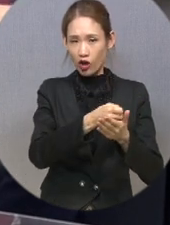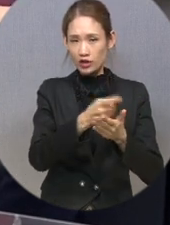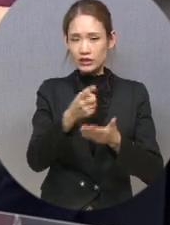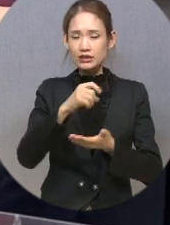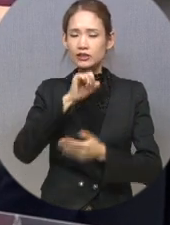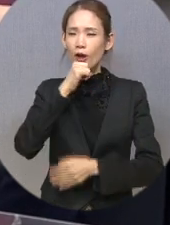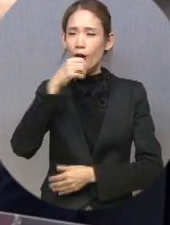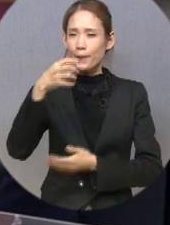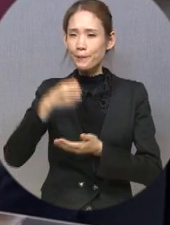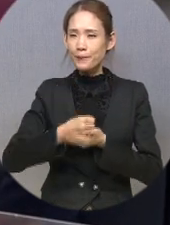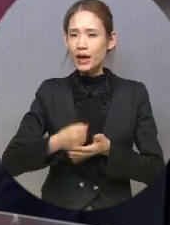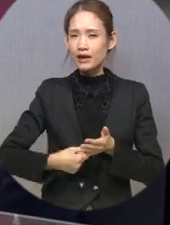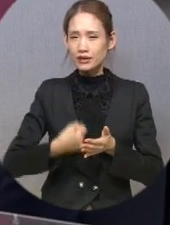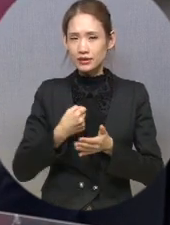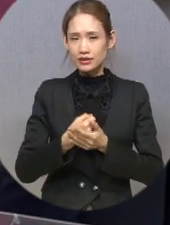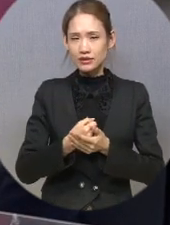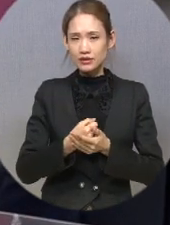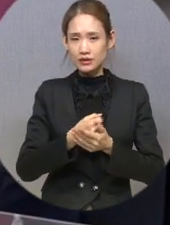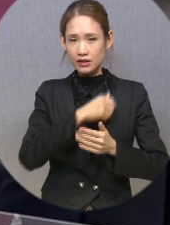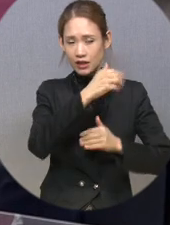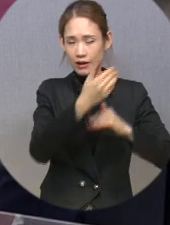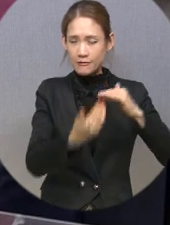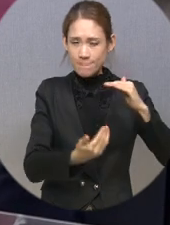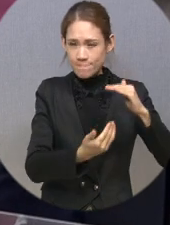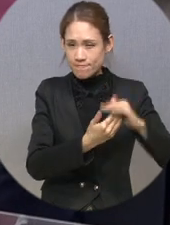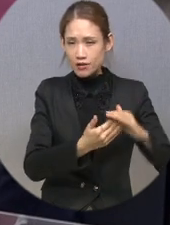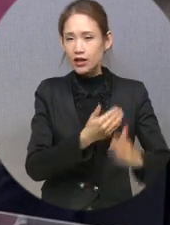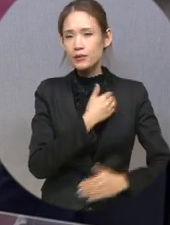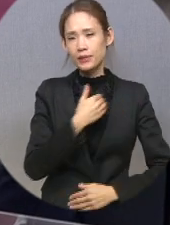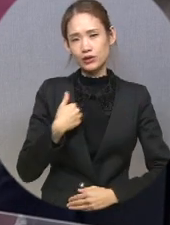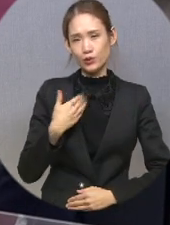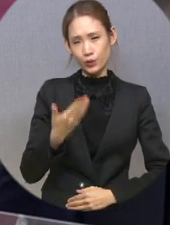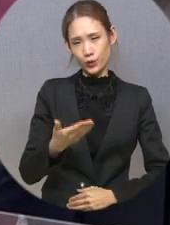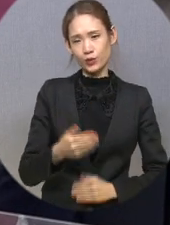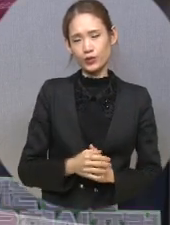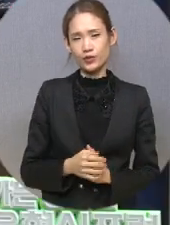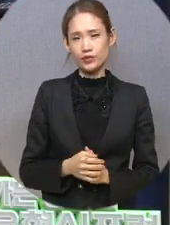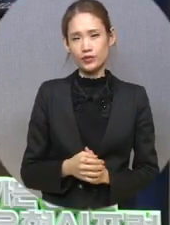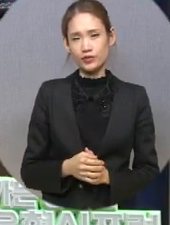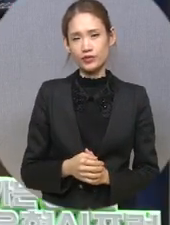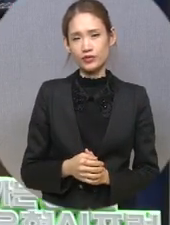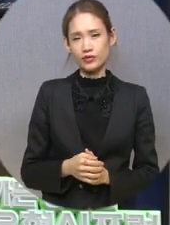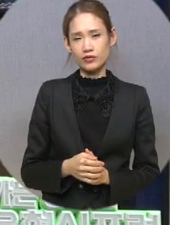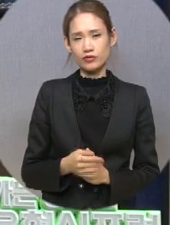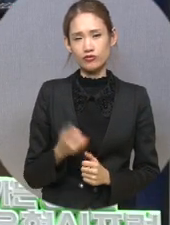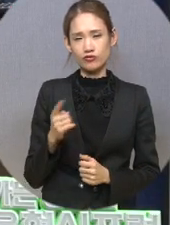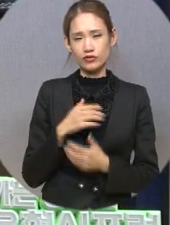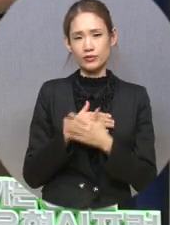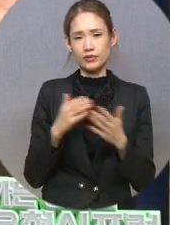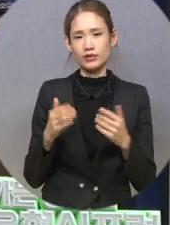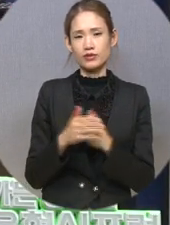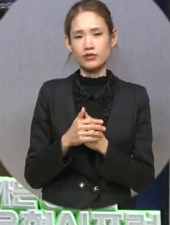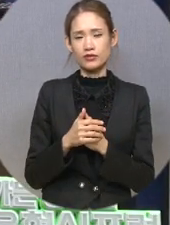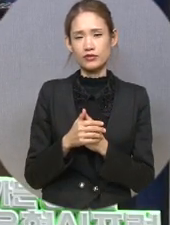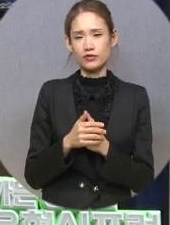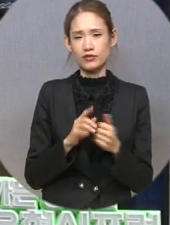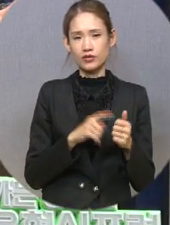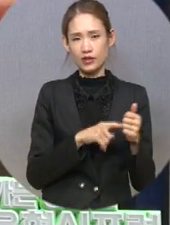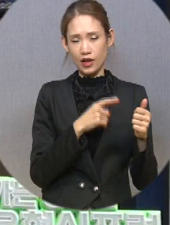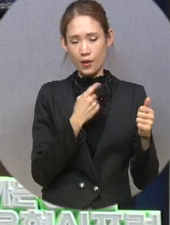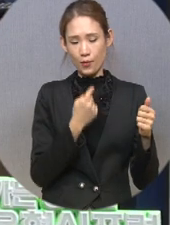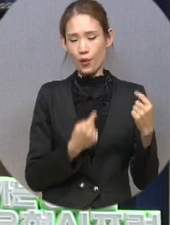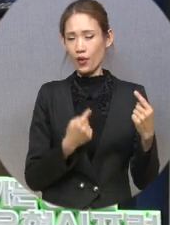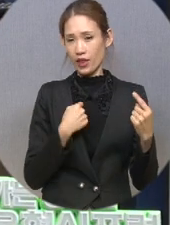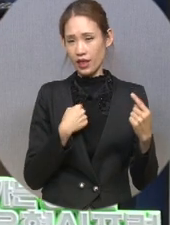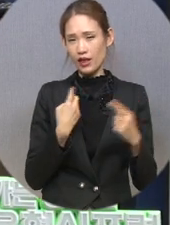거야 라고 해서 거기 달성하면 만족할 수 있도록 해야 되는 거죠. 우리 반에 있는 누구보다